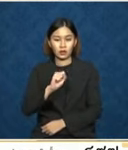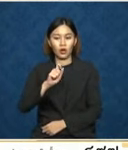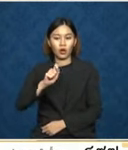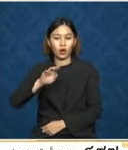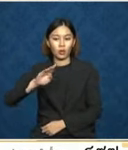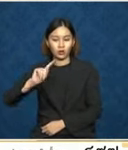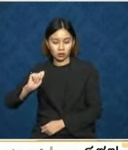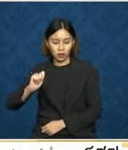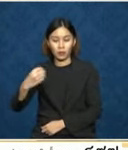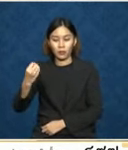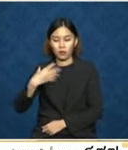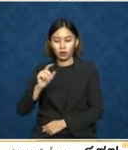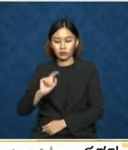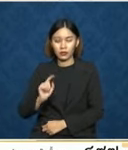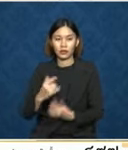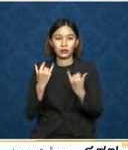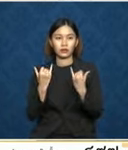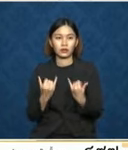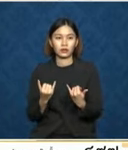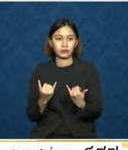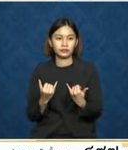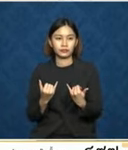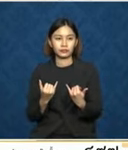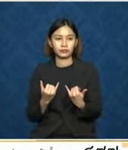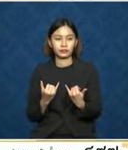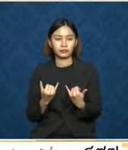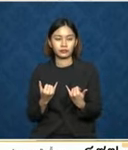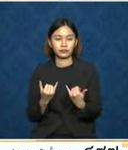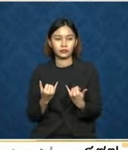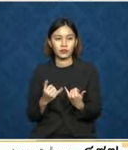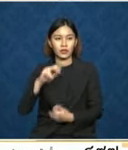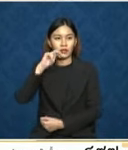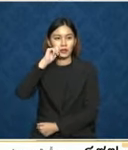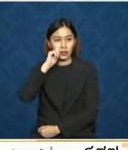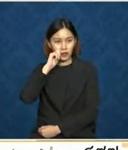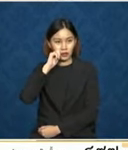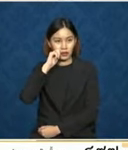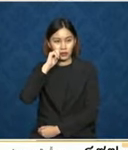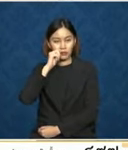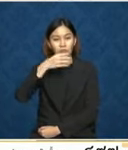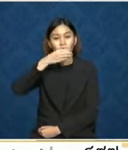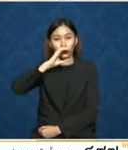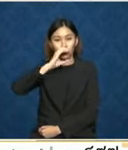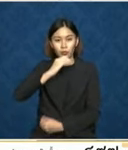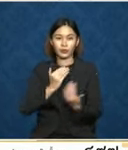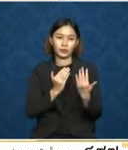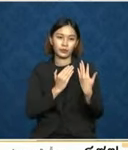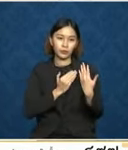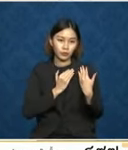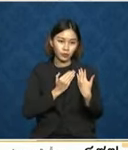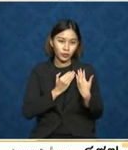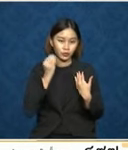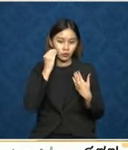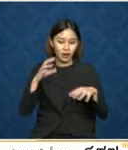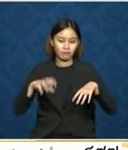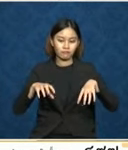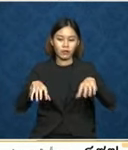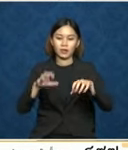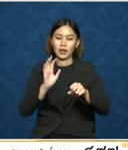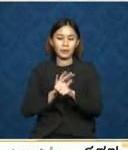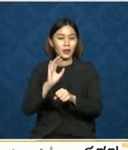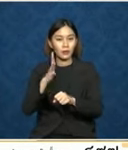บ้านนาชมพูว่าขณะนี้นะคะน้ำอุปโภคบริโภคในหมู่บ้านนี้ขาด